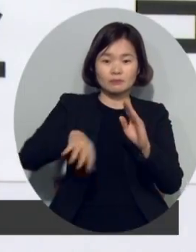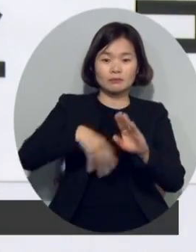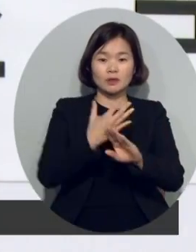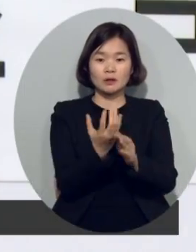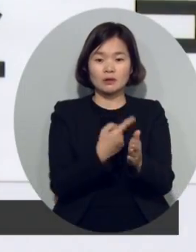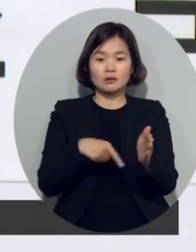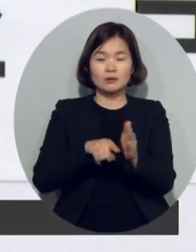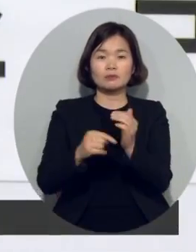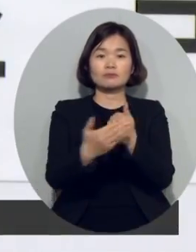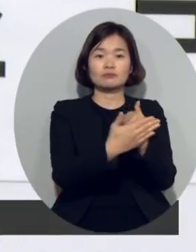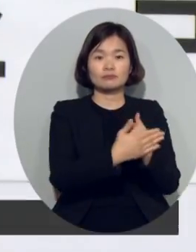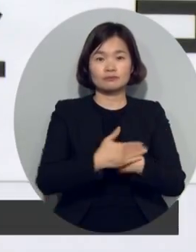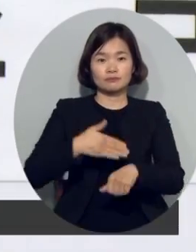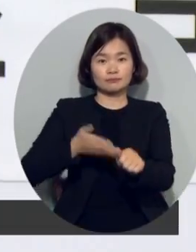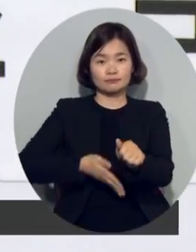위한 지지를 호소합니다